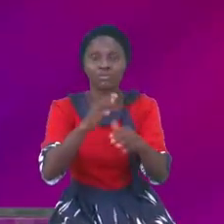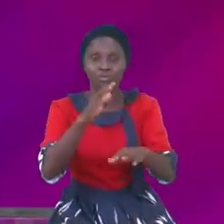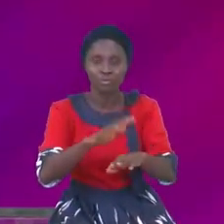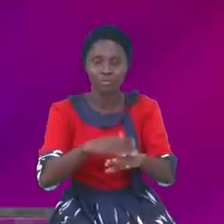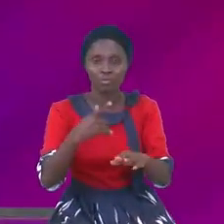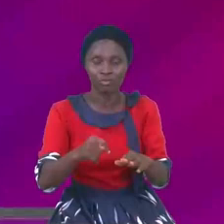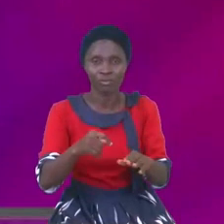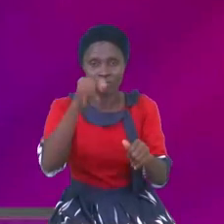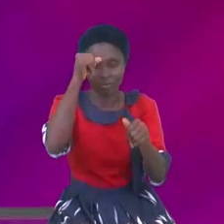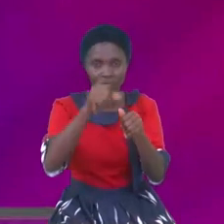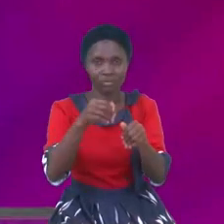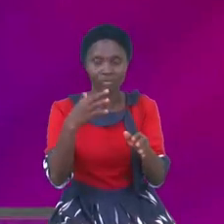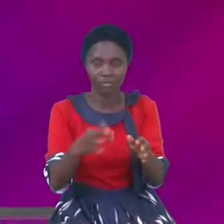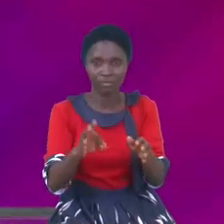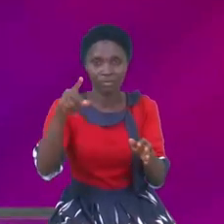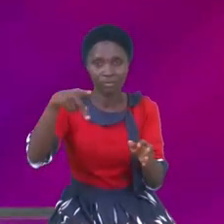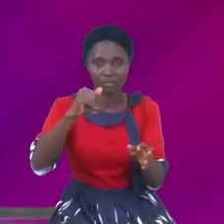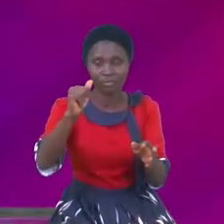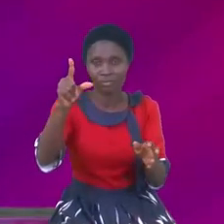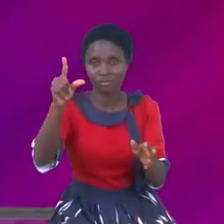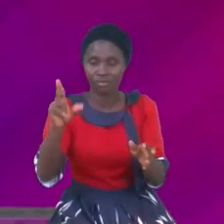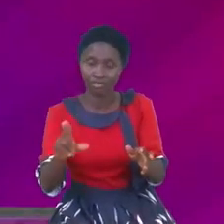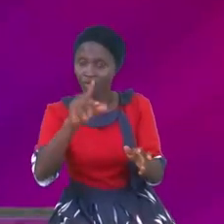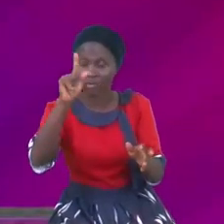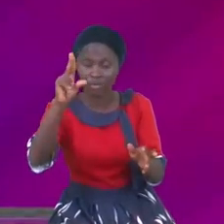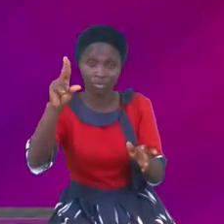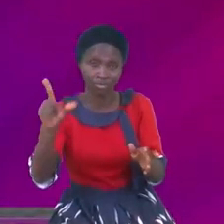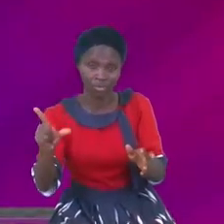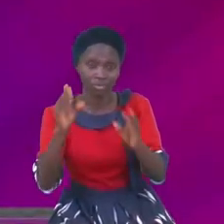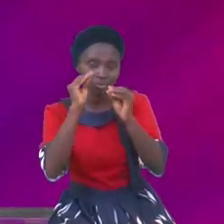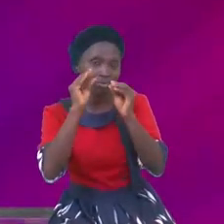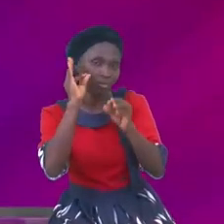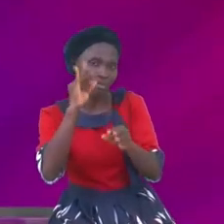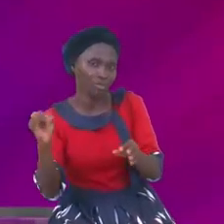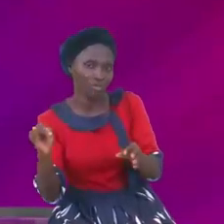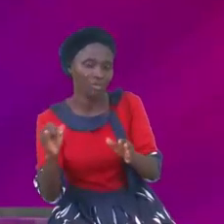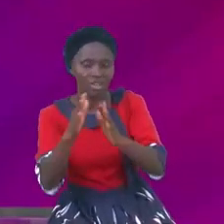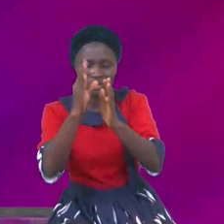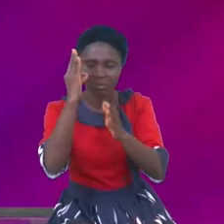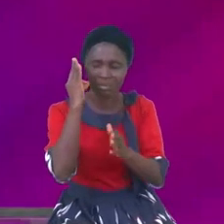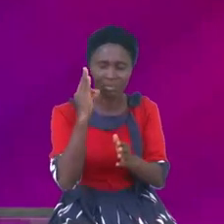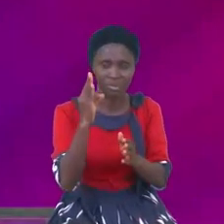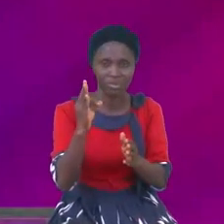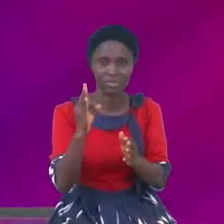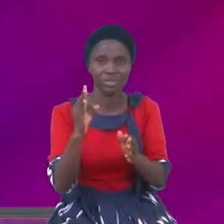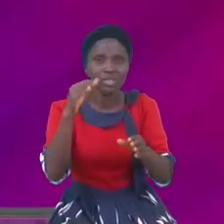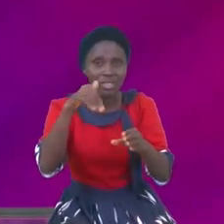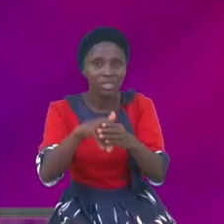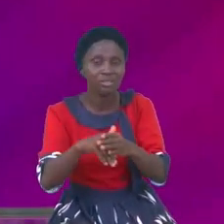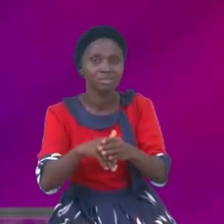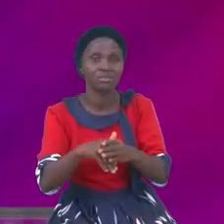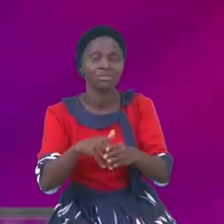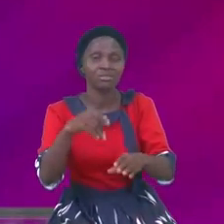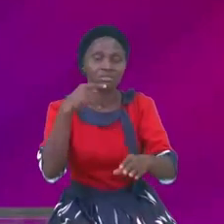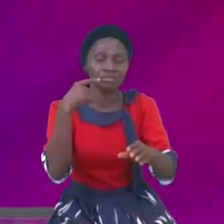de la prédication de Paul malgré les afflictions et les défis, les afflictions, parce que